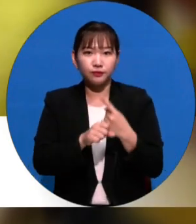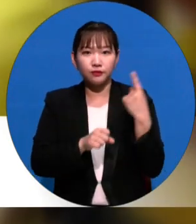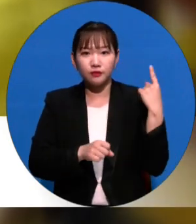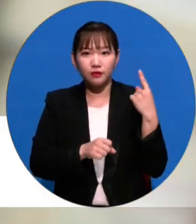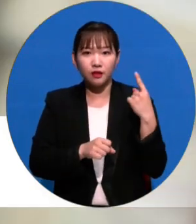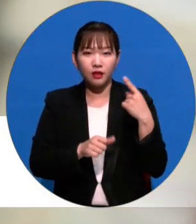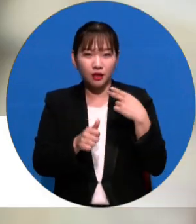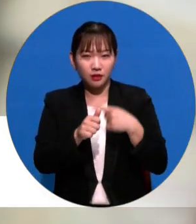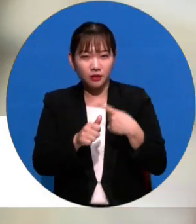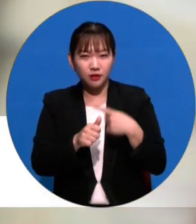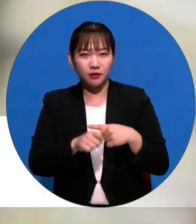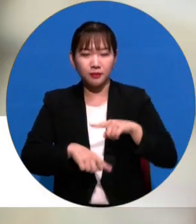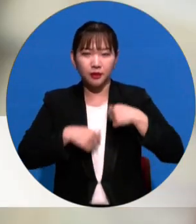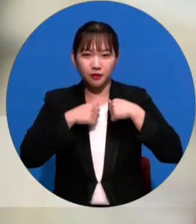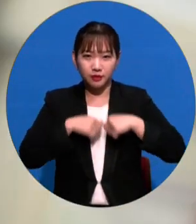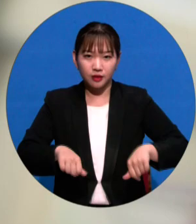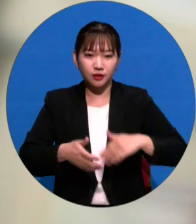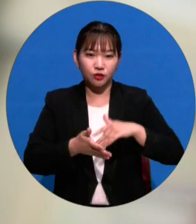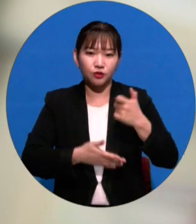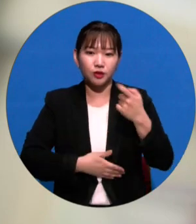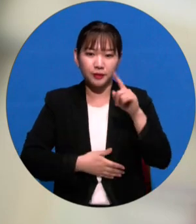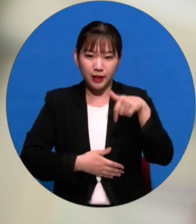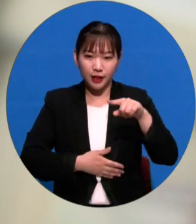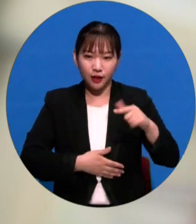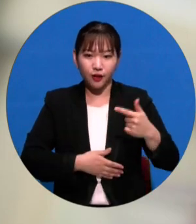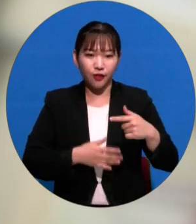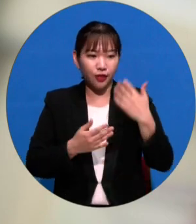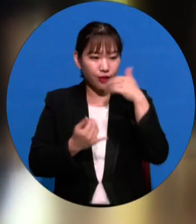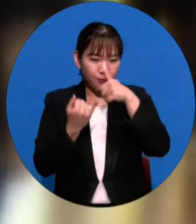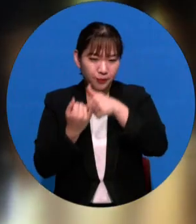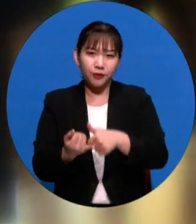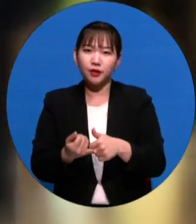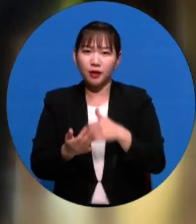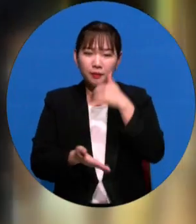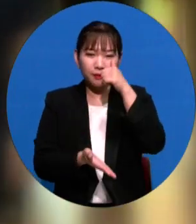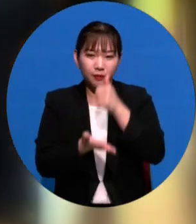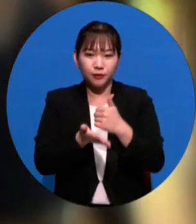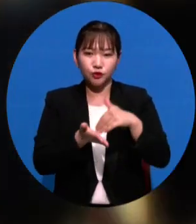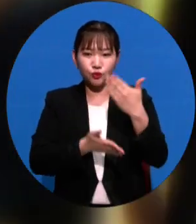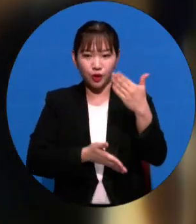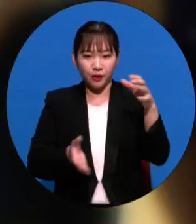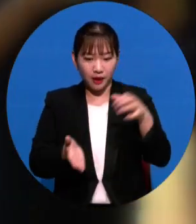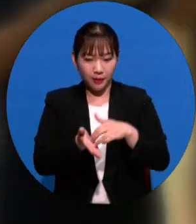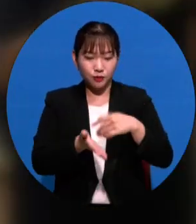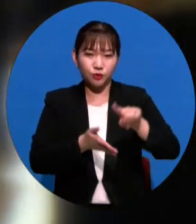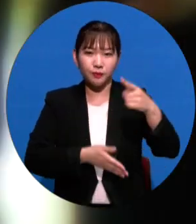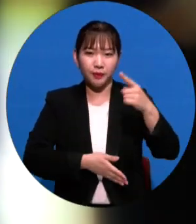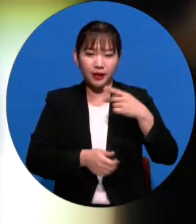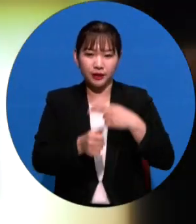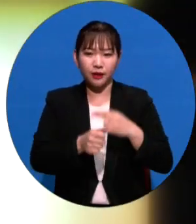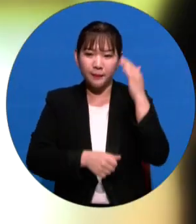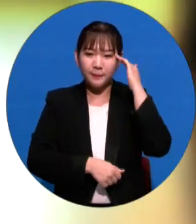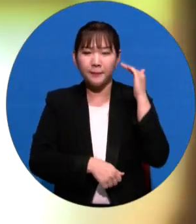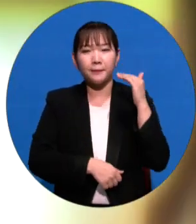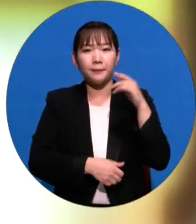지난해 모욕과 명예훼손 예순환권 성폭력 범죄 9건 등 100권의 교권 침해가 발생했습니다